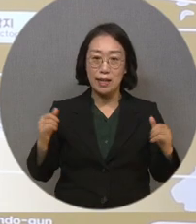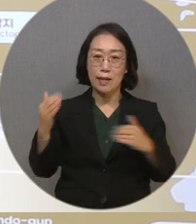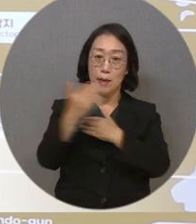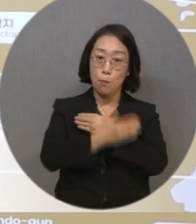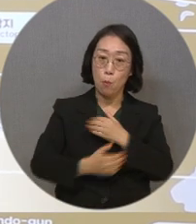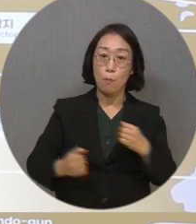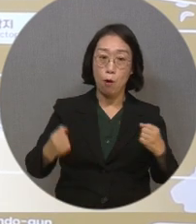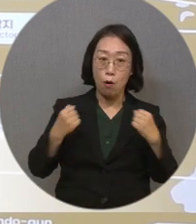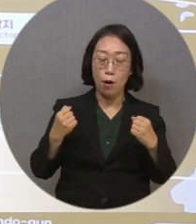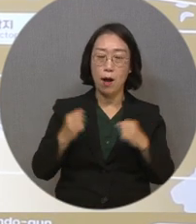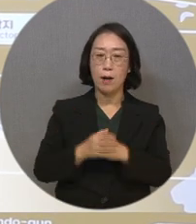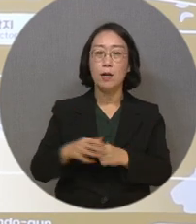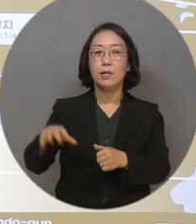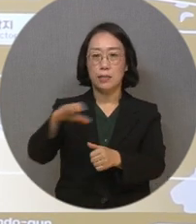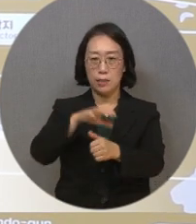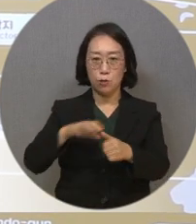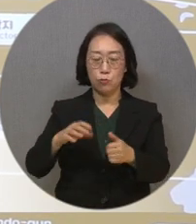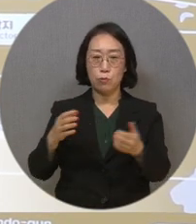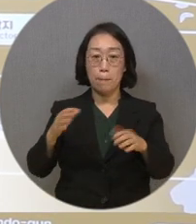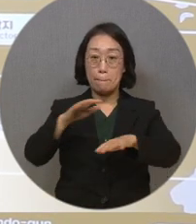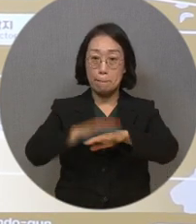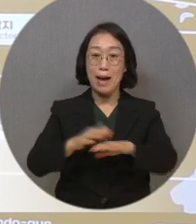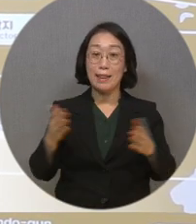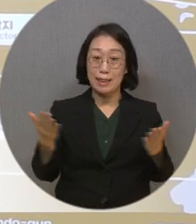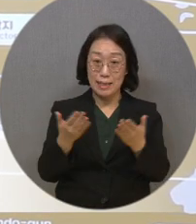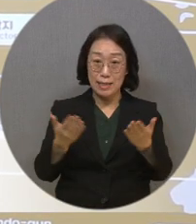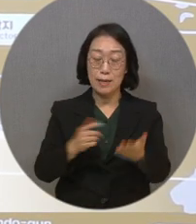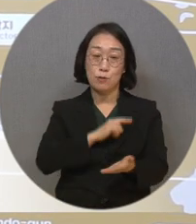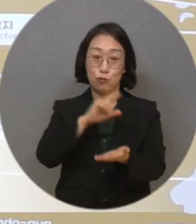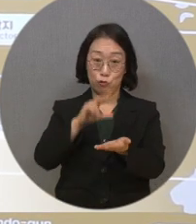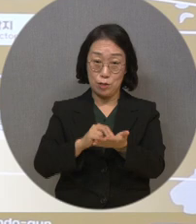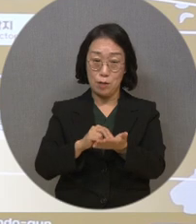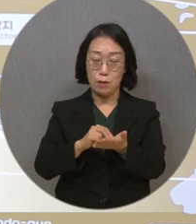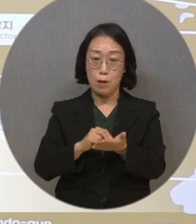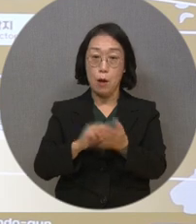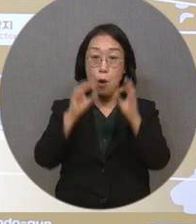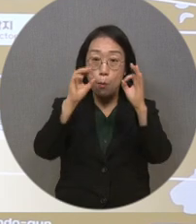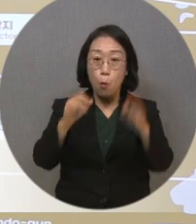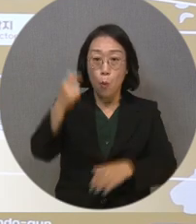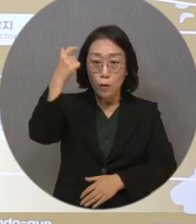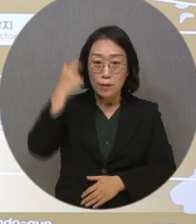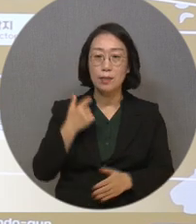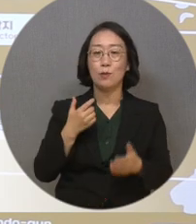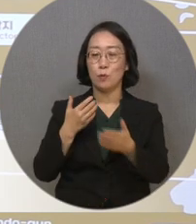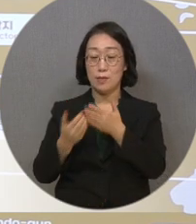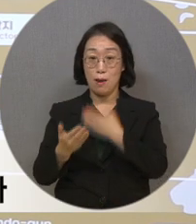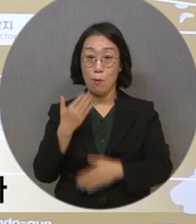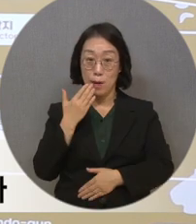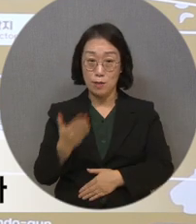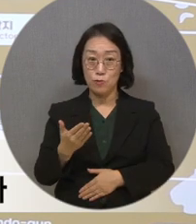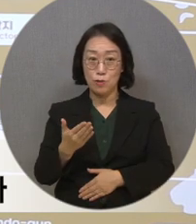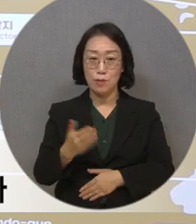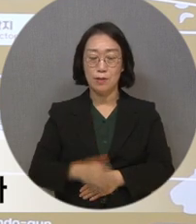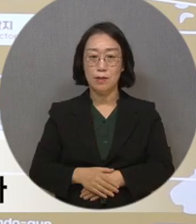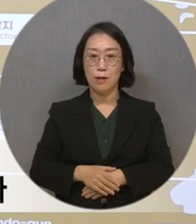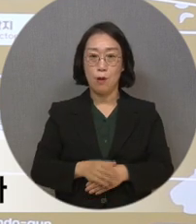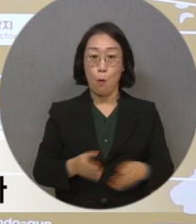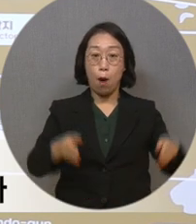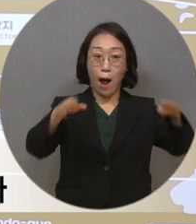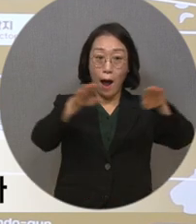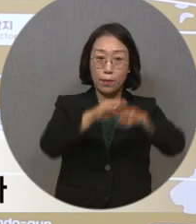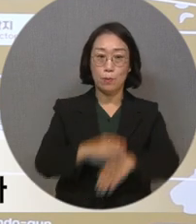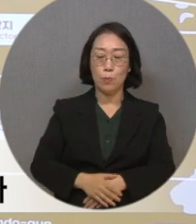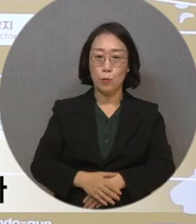지켜주는 농업이라는 주제로 보고 느끼고 체험할 수 있는 주제관,